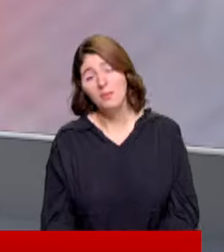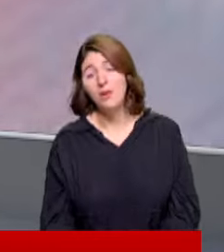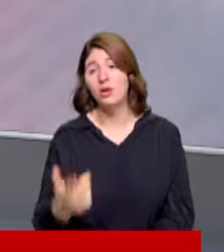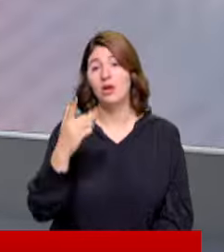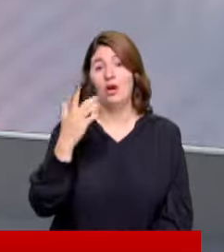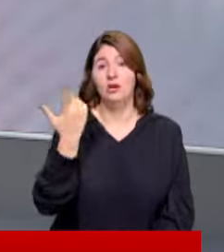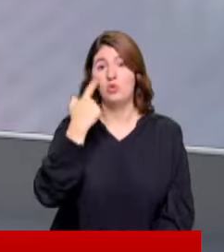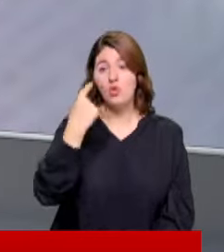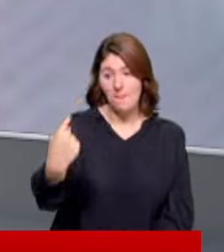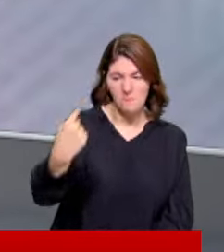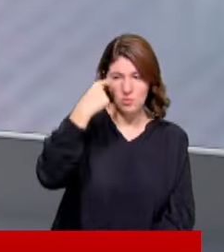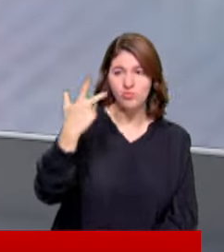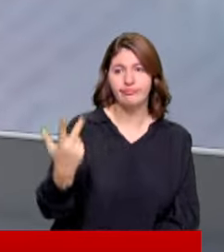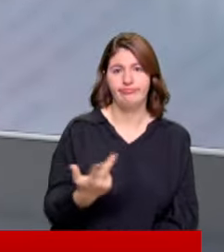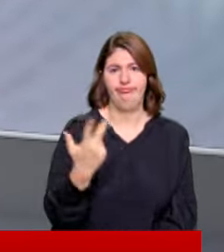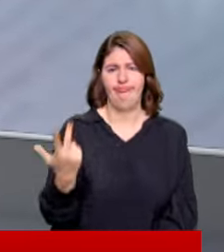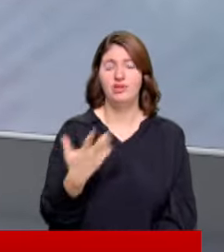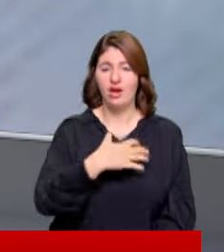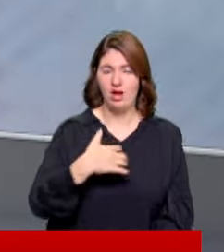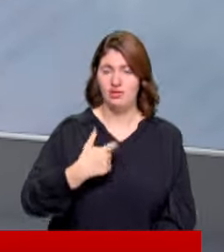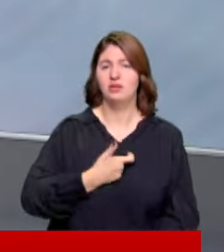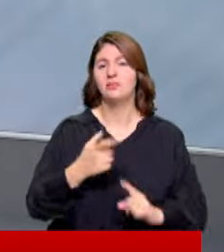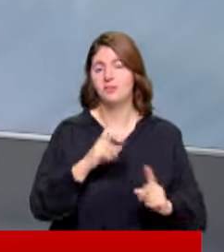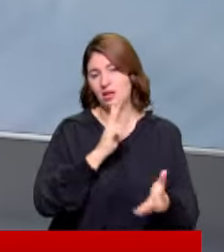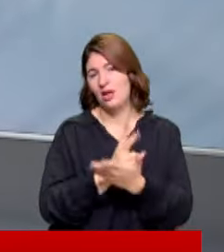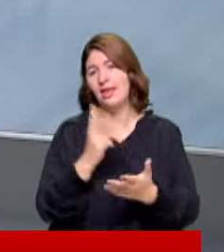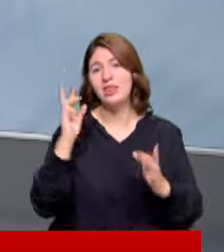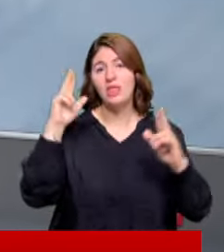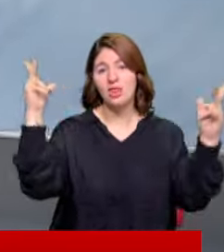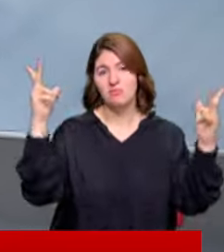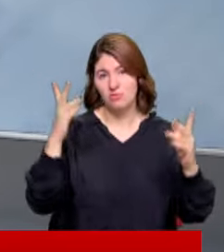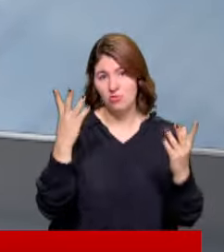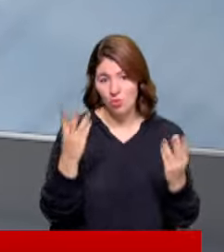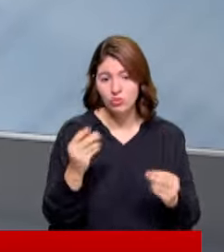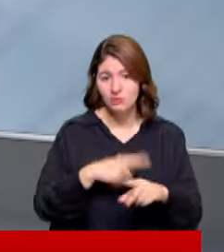göze çarpmaya başladığı için ve Anayasa Mahkemesi kararlarının tanınmadığı bir